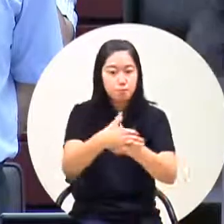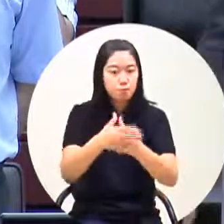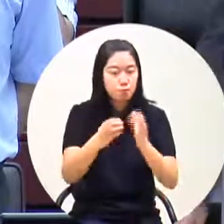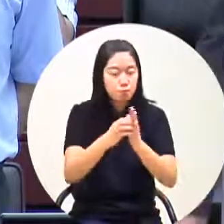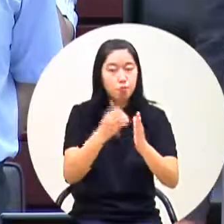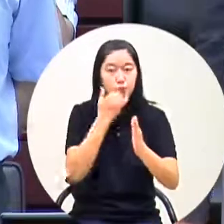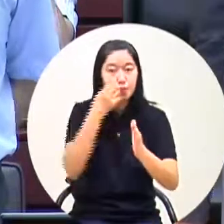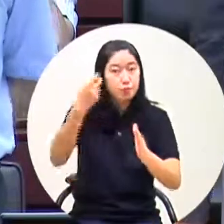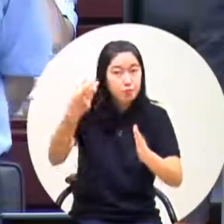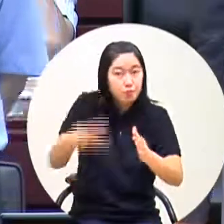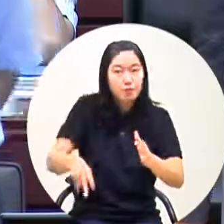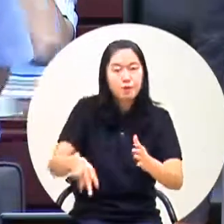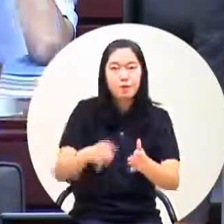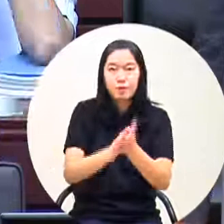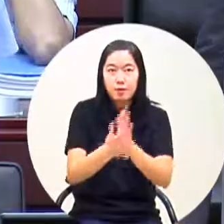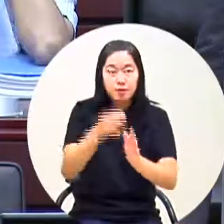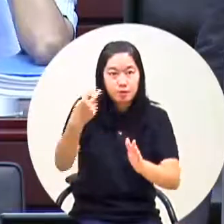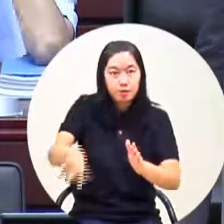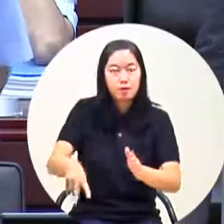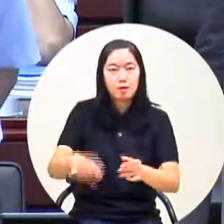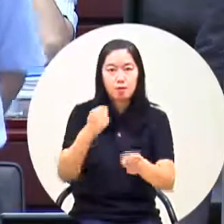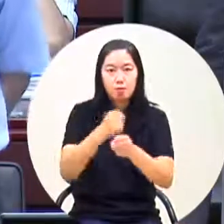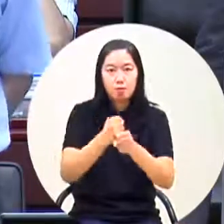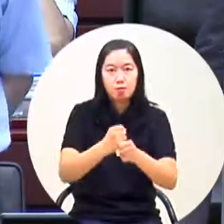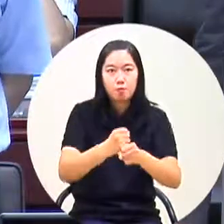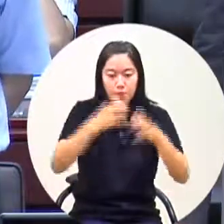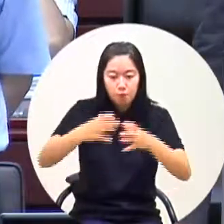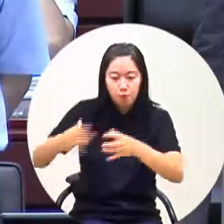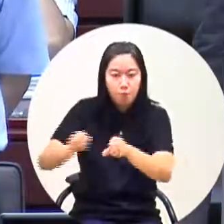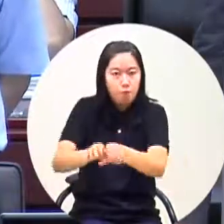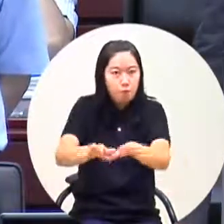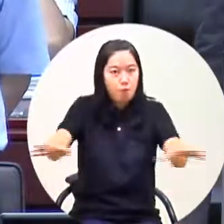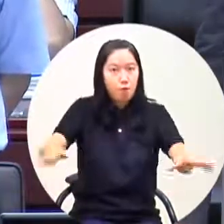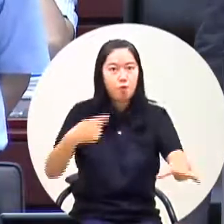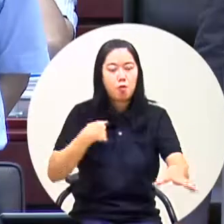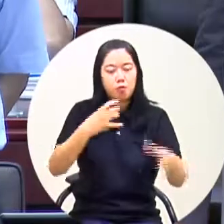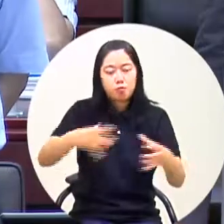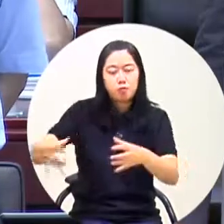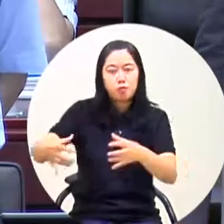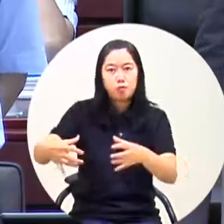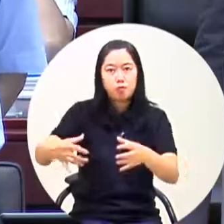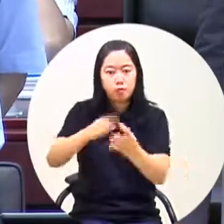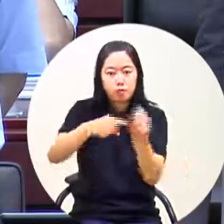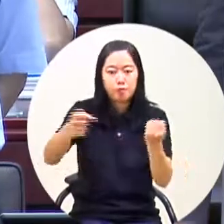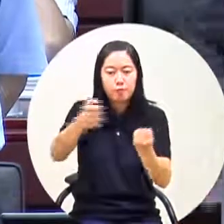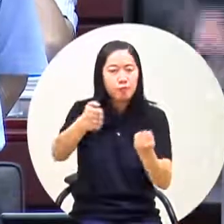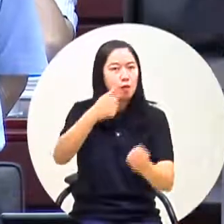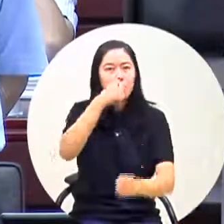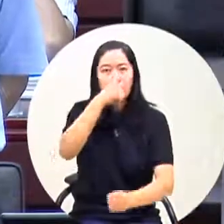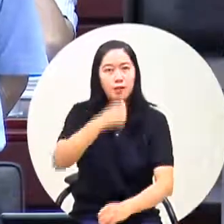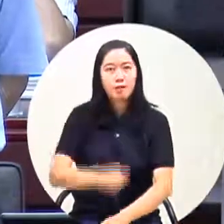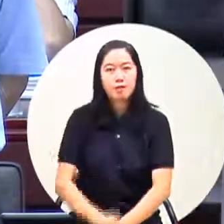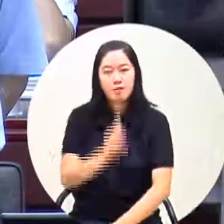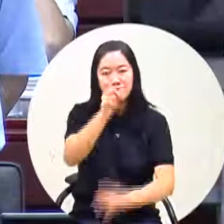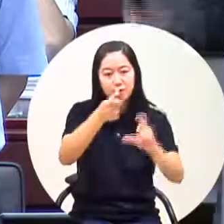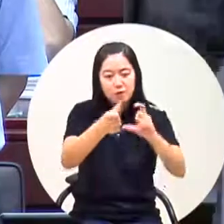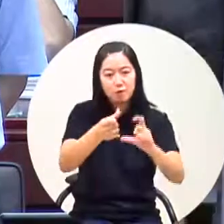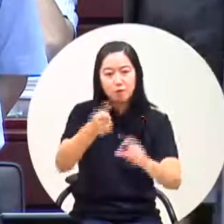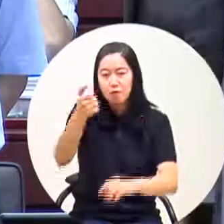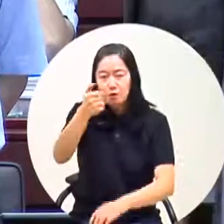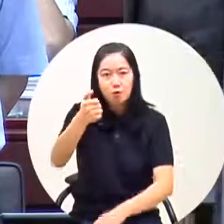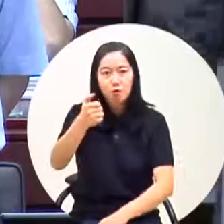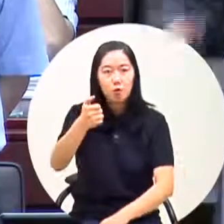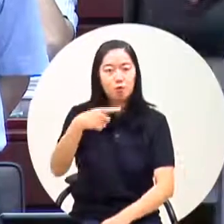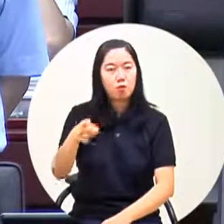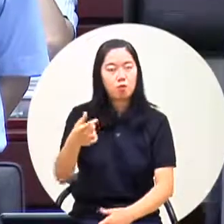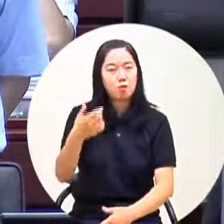在这个部分能够再去广设五十台，我觉得还是太少了。其实一个区五十台，我认为都不嫌少